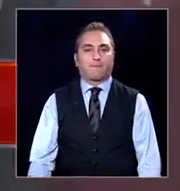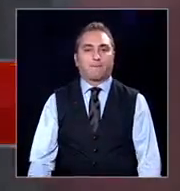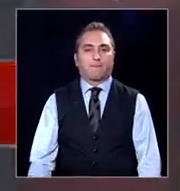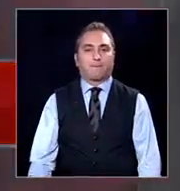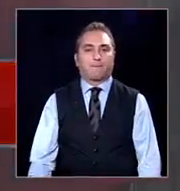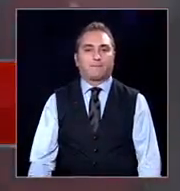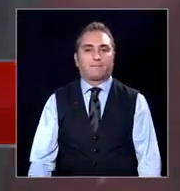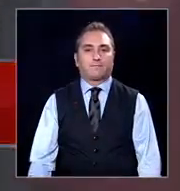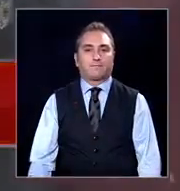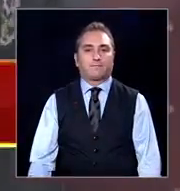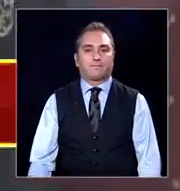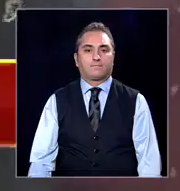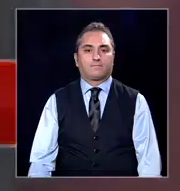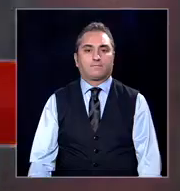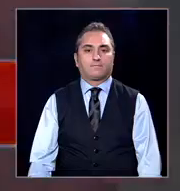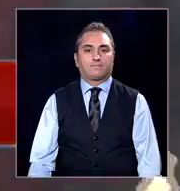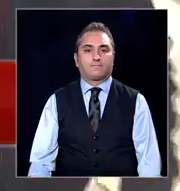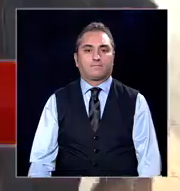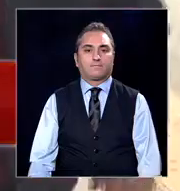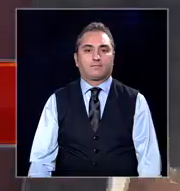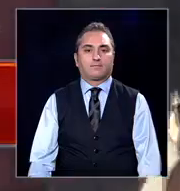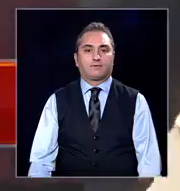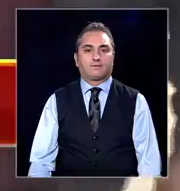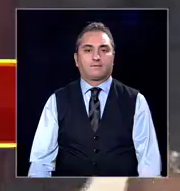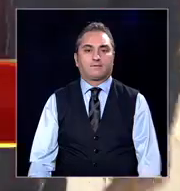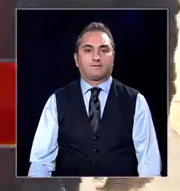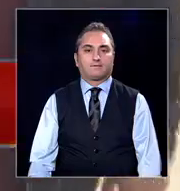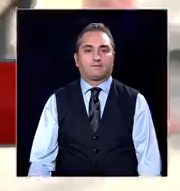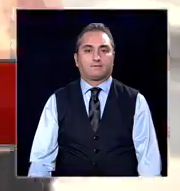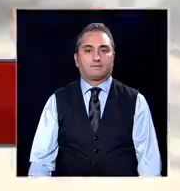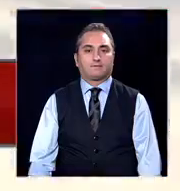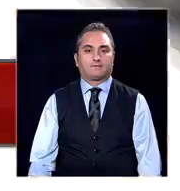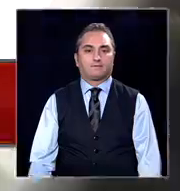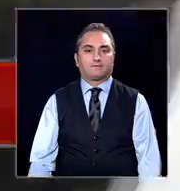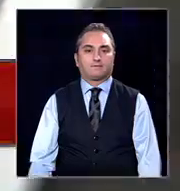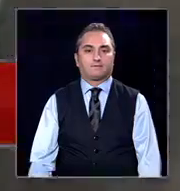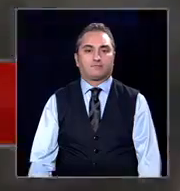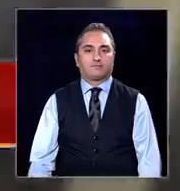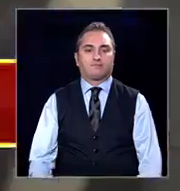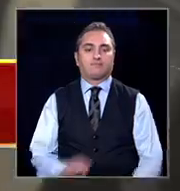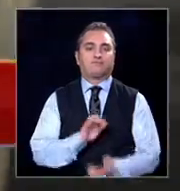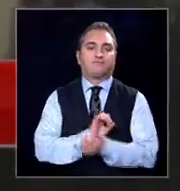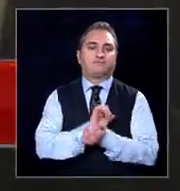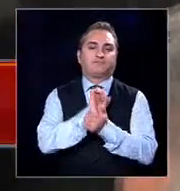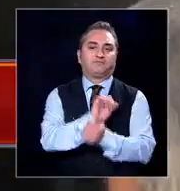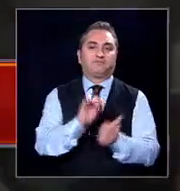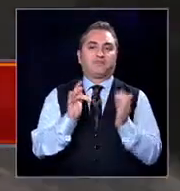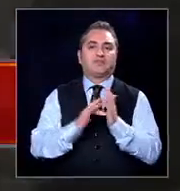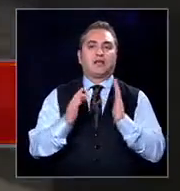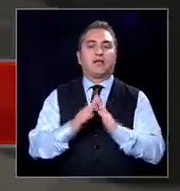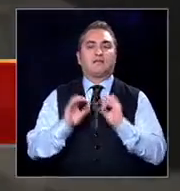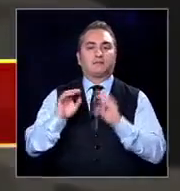Kiraladınız ve evde yakalandınız. Emlakçılık yapıyorsunuz. Yok, sokakta yakalandım. tutuklandı, cezaevine yollandı. 38